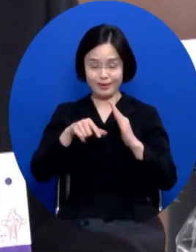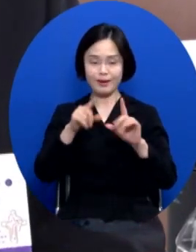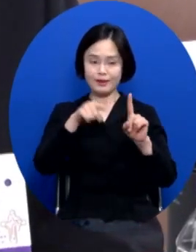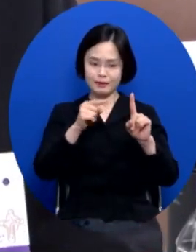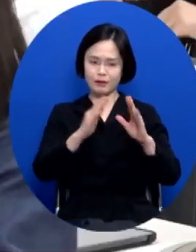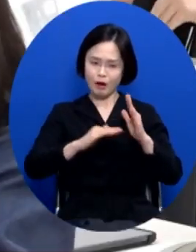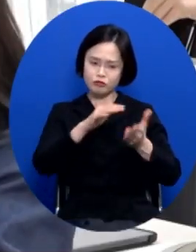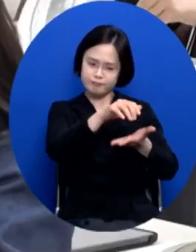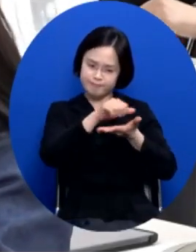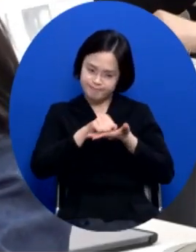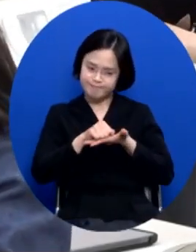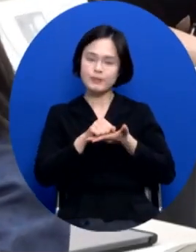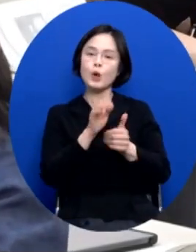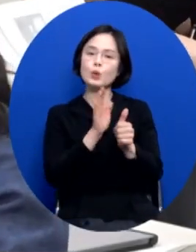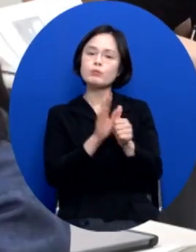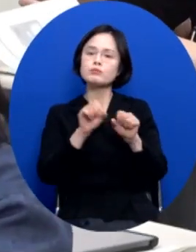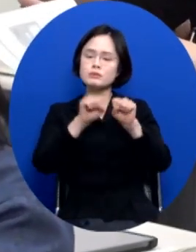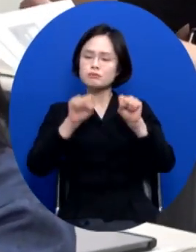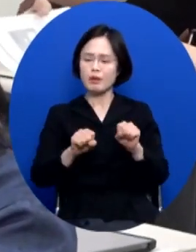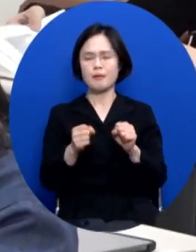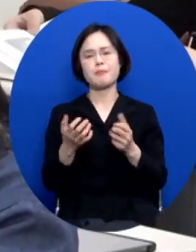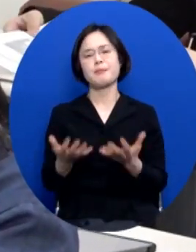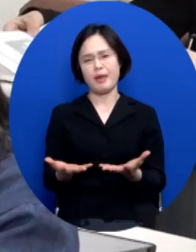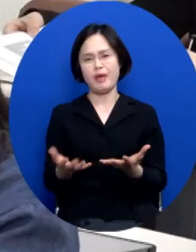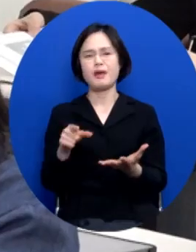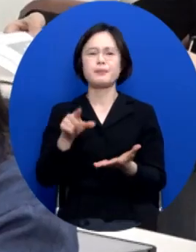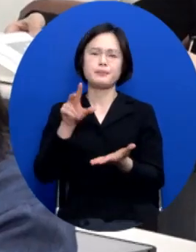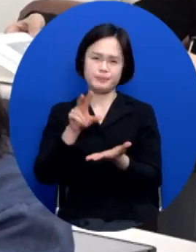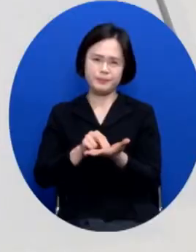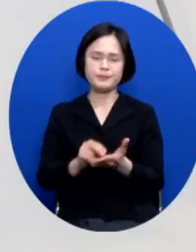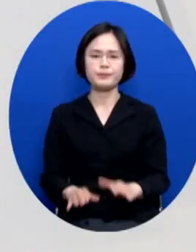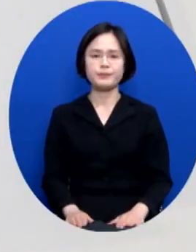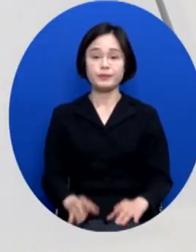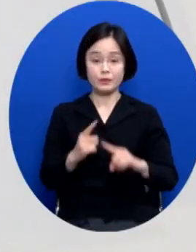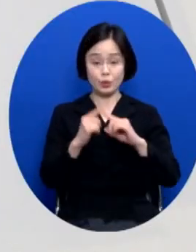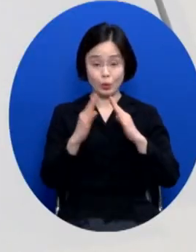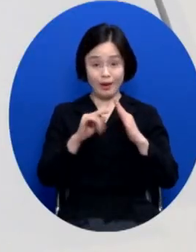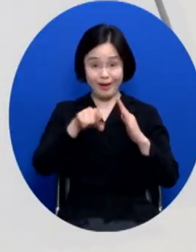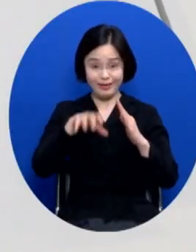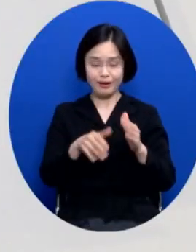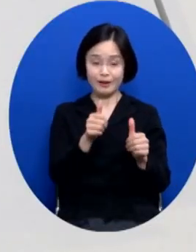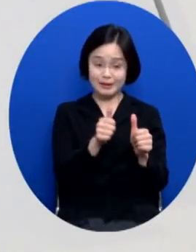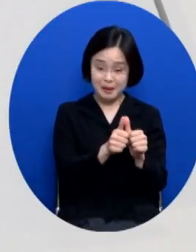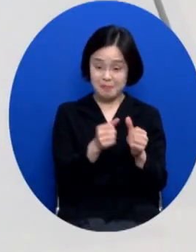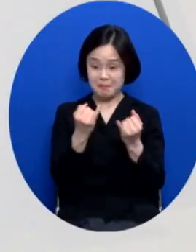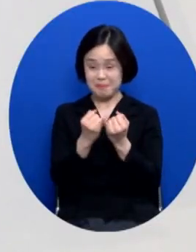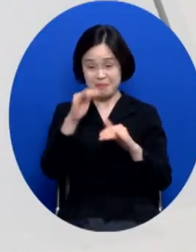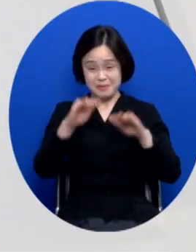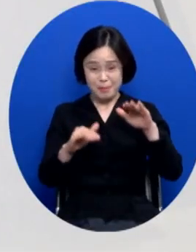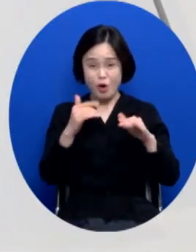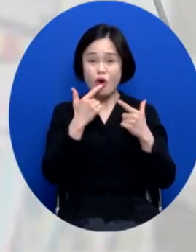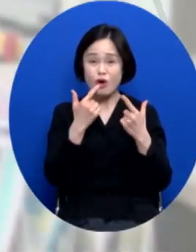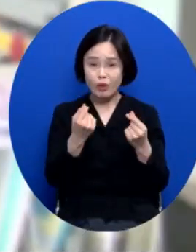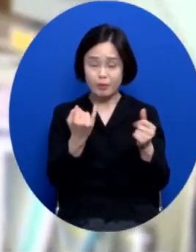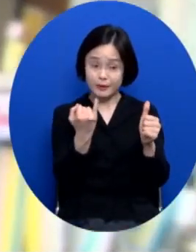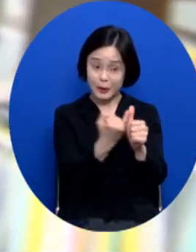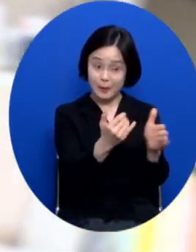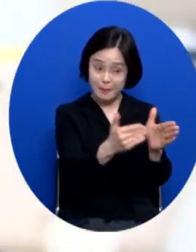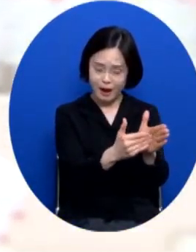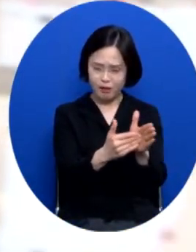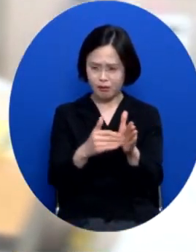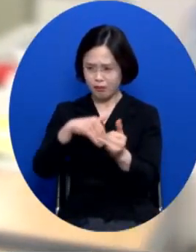영역이 없다는 점을 지적했습니다 또 교회 내에서 남녀 차별만큼이나 심각한 것이 싱글 차별이라며